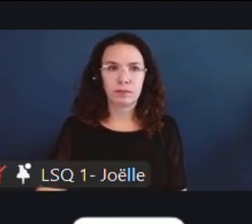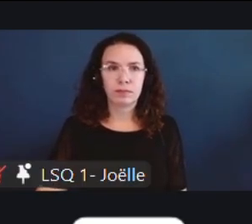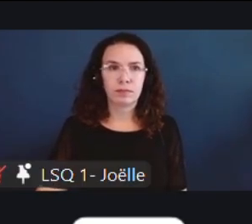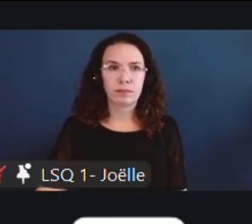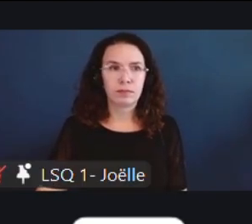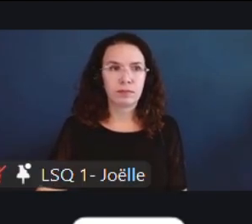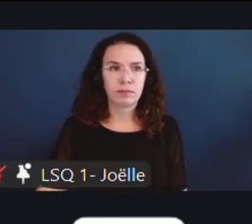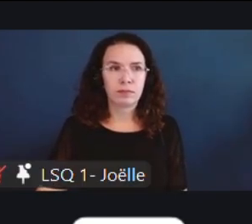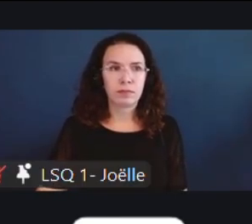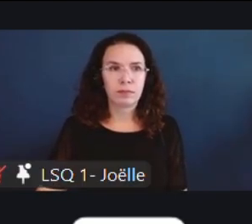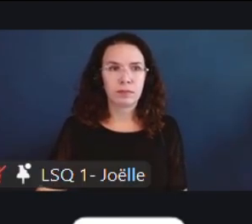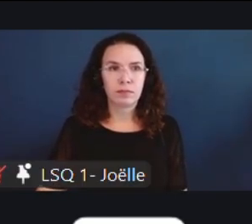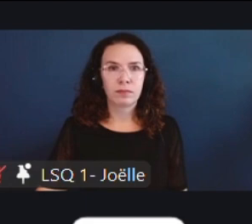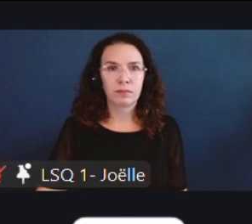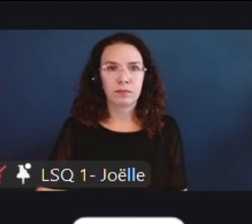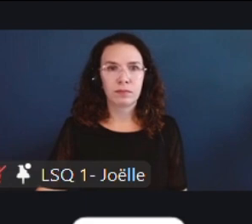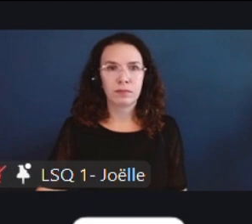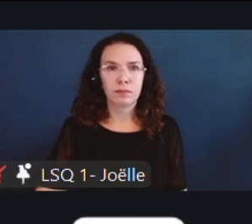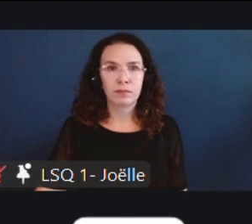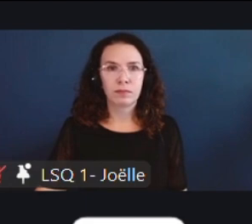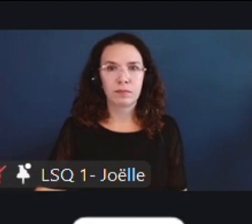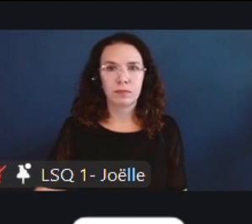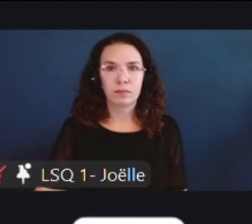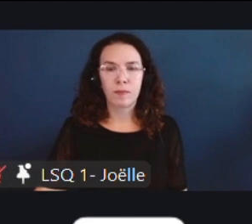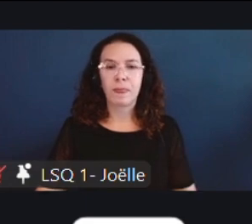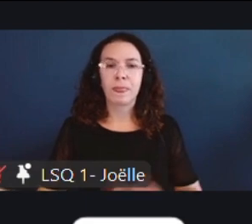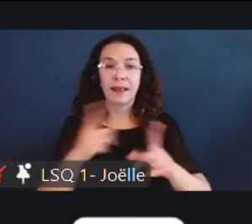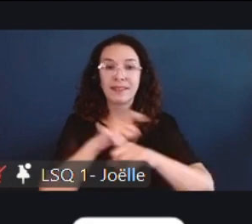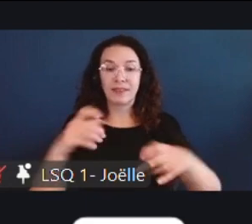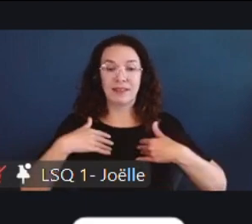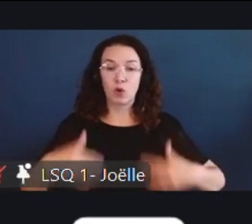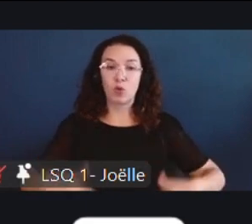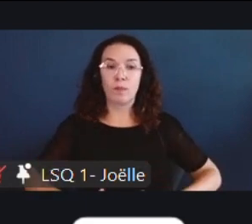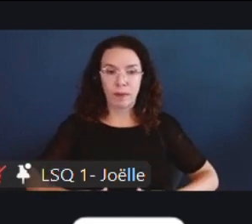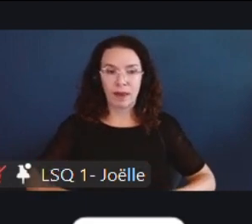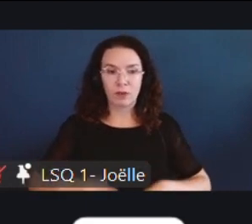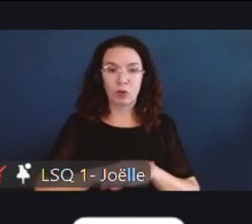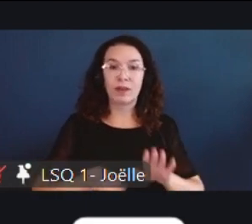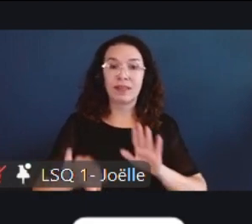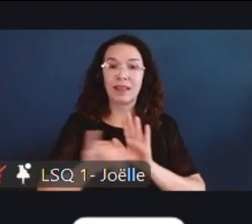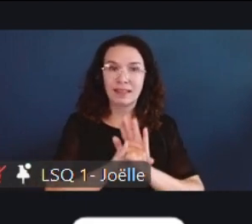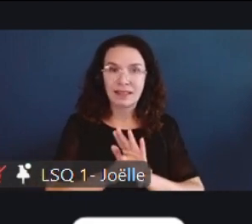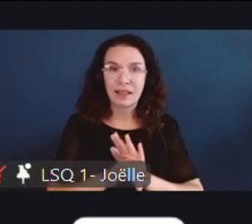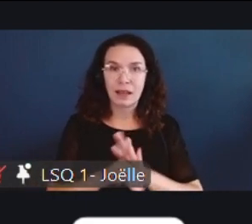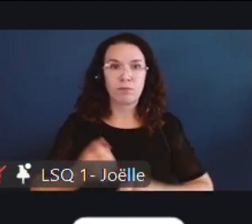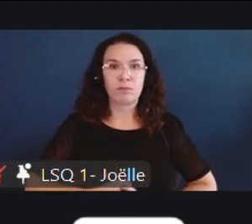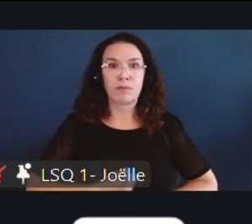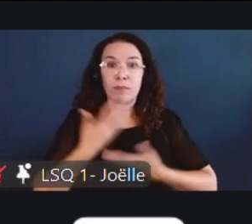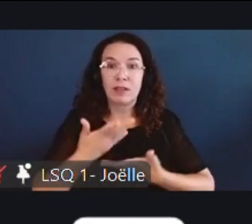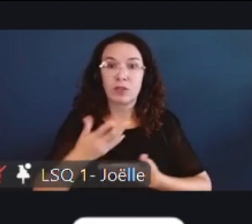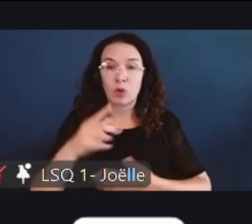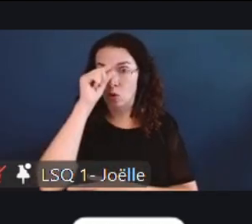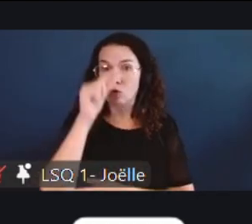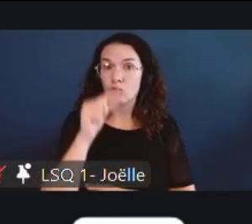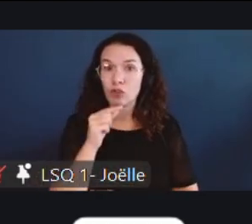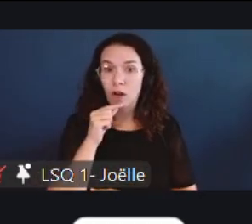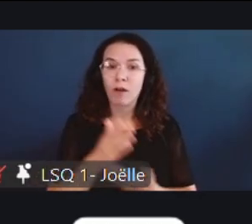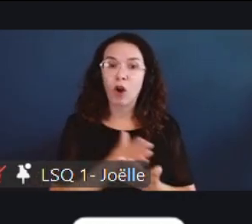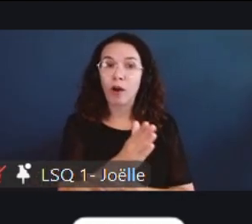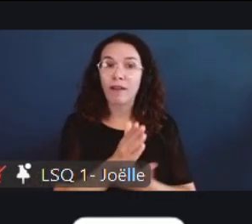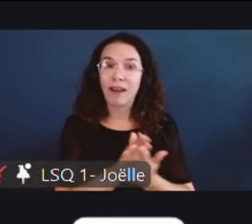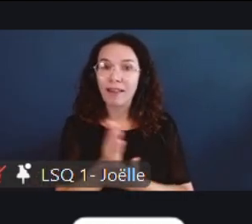En dépit du fait que la diversité humaine, y compris au niveau de l'identité et l'expression de genre, de